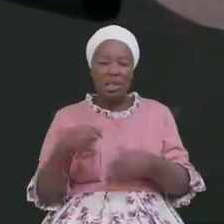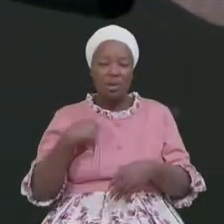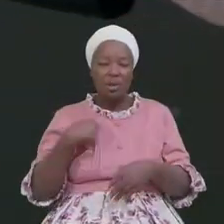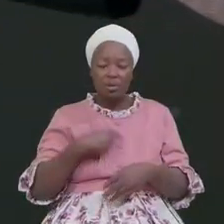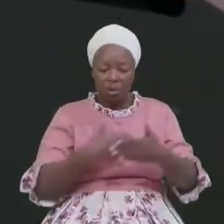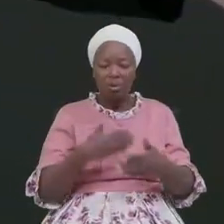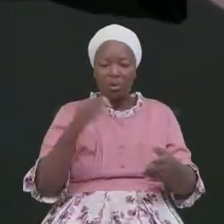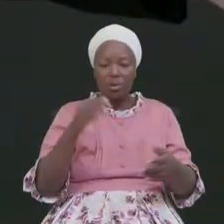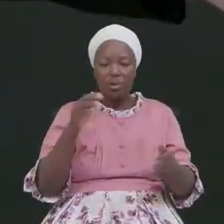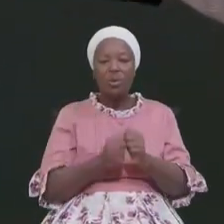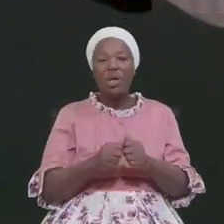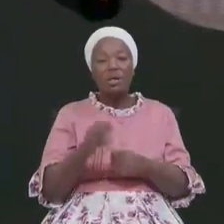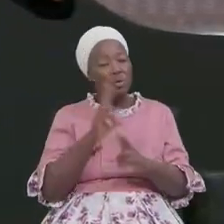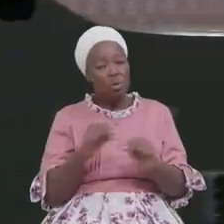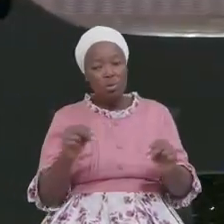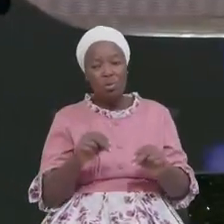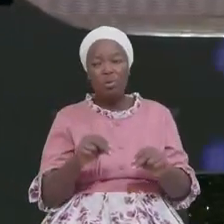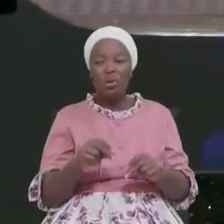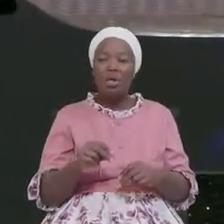Mais non.